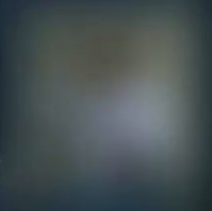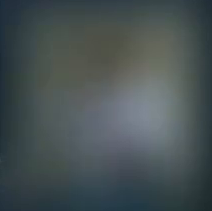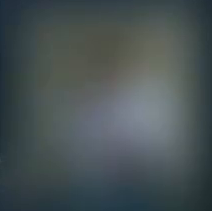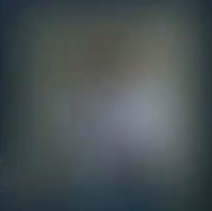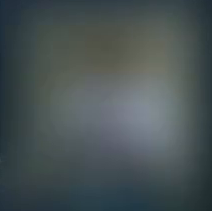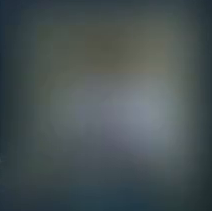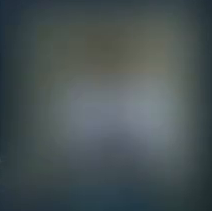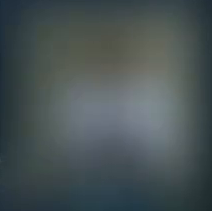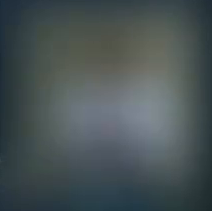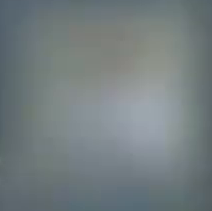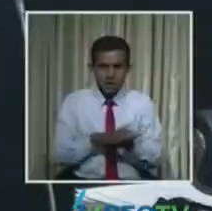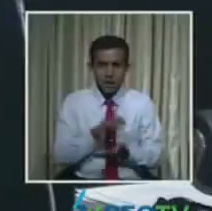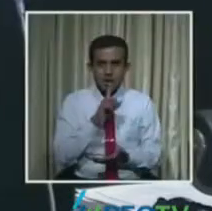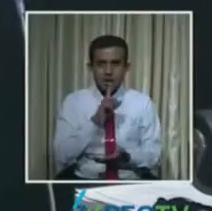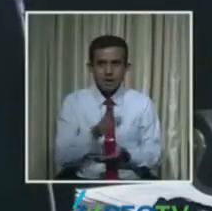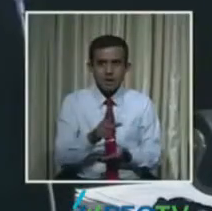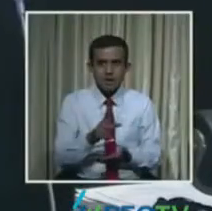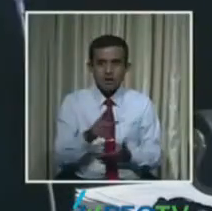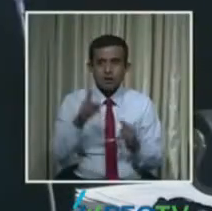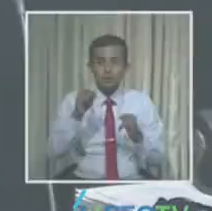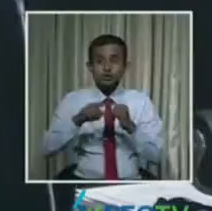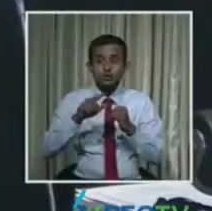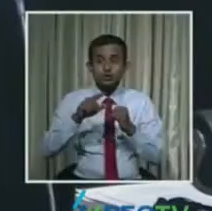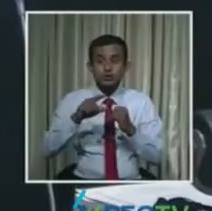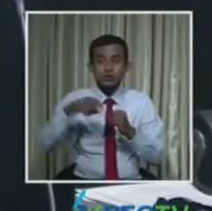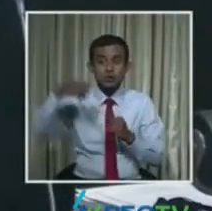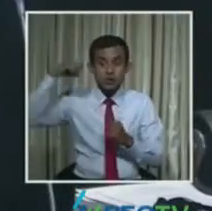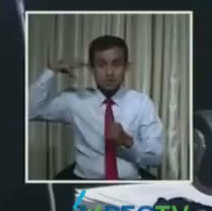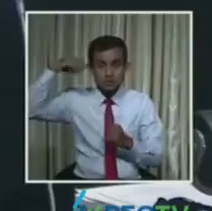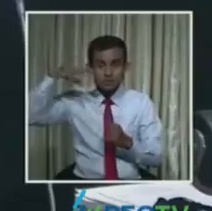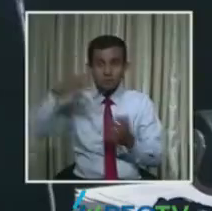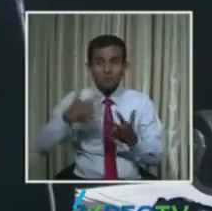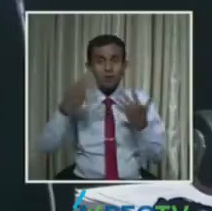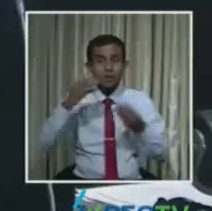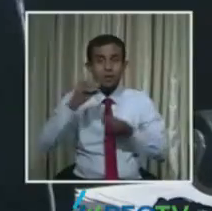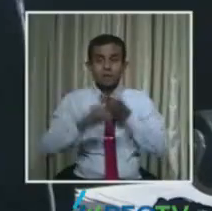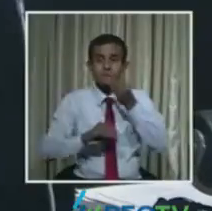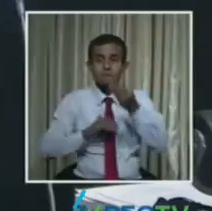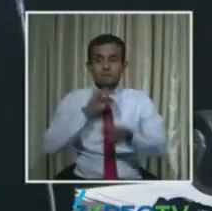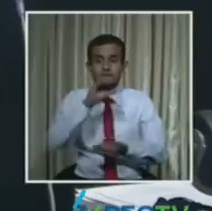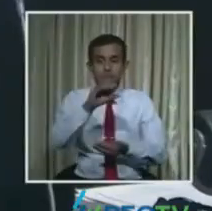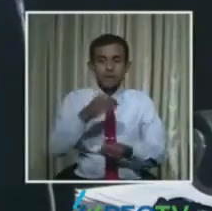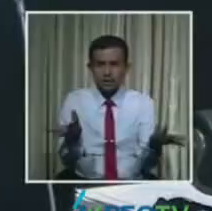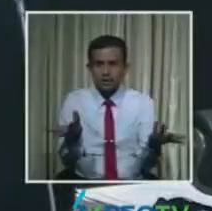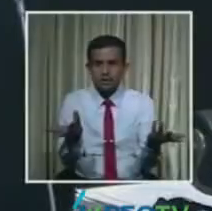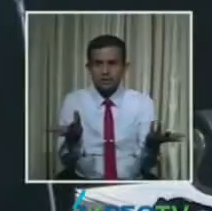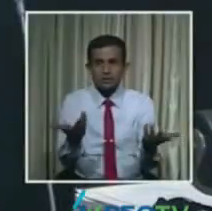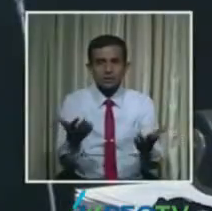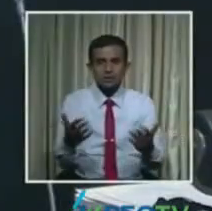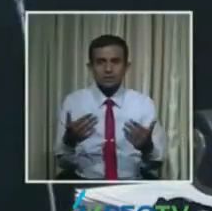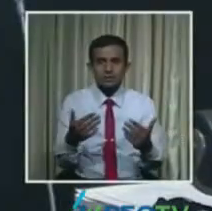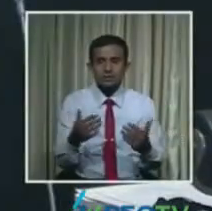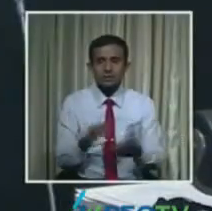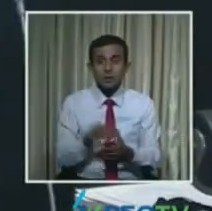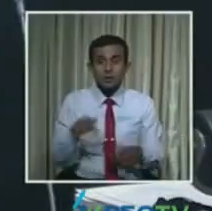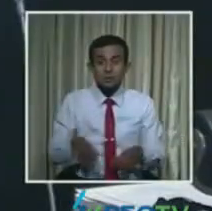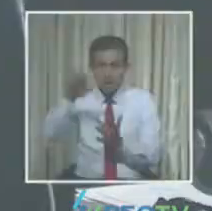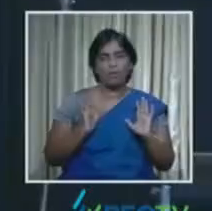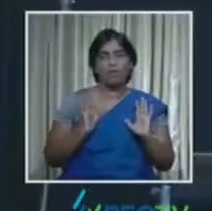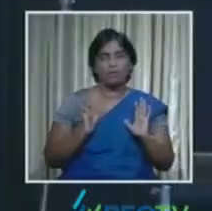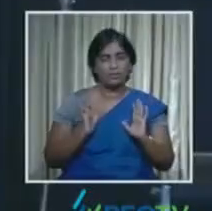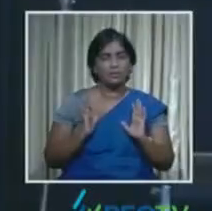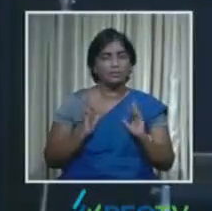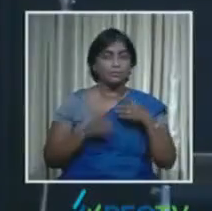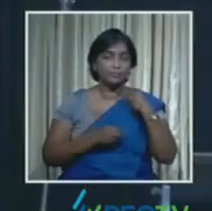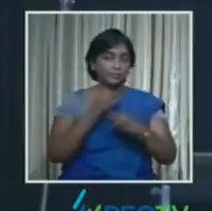වෙන්න කිසිසේත්ම හේතුවක් නැහැ. යුගදනවි බලාගාරය ගැන ඒක ලොකු විදේශ ආයෝජනයක් කියලා අපට පෙන්වන්න උත්සාහ කළා. අද මේ වෙනකන් කිවිසුම සභාගත කළා